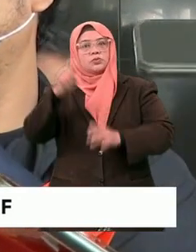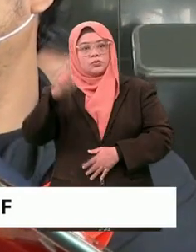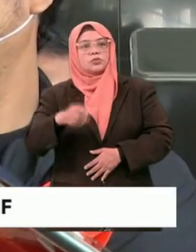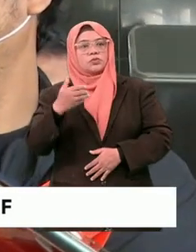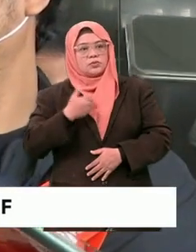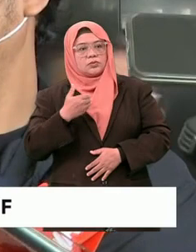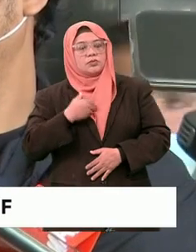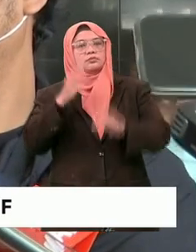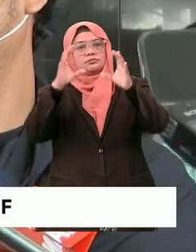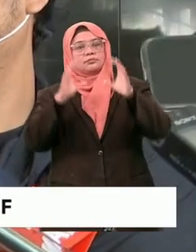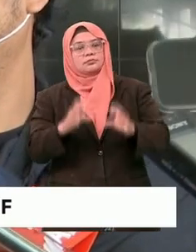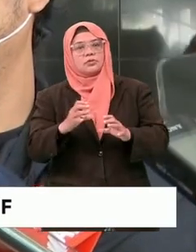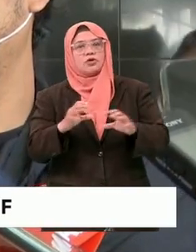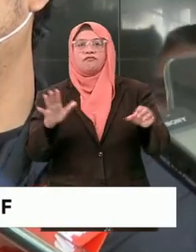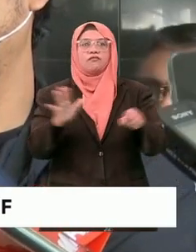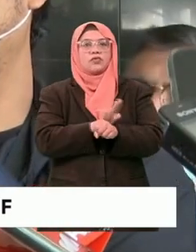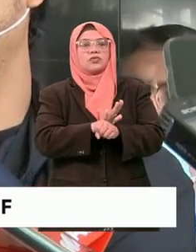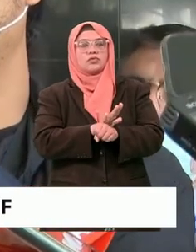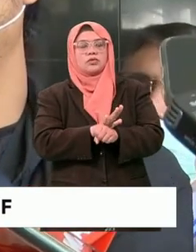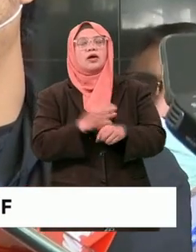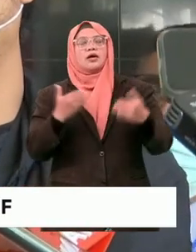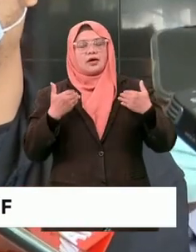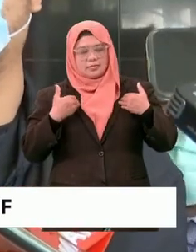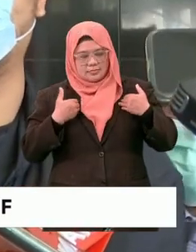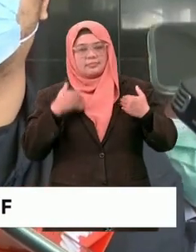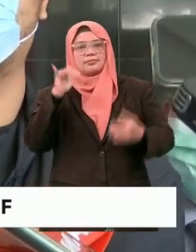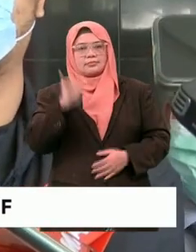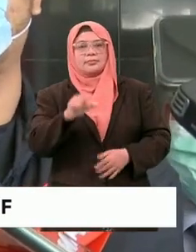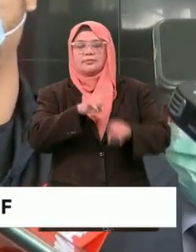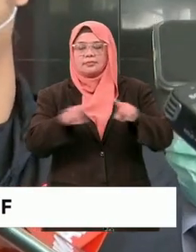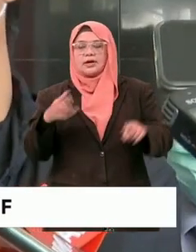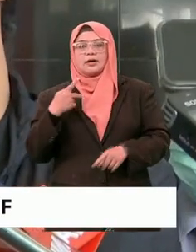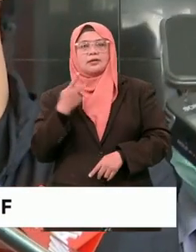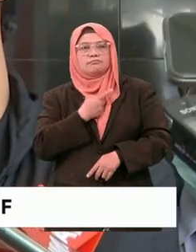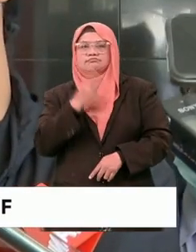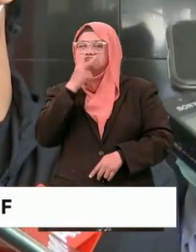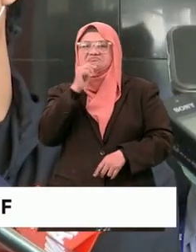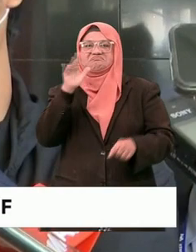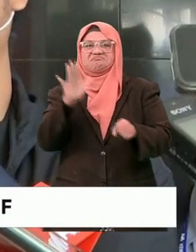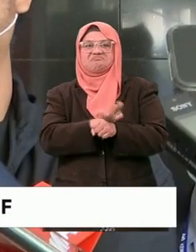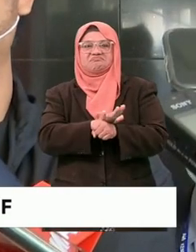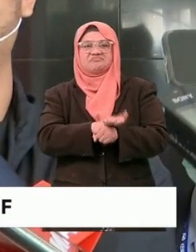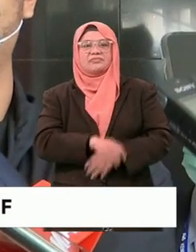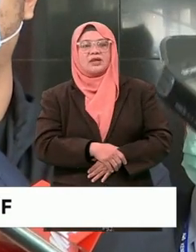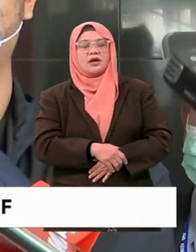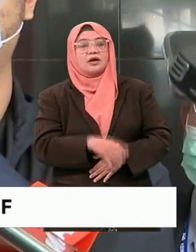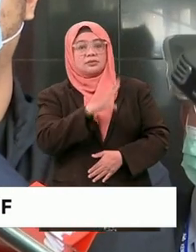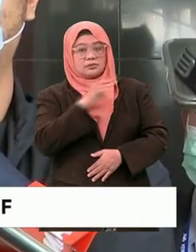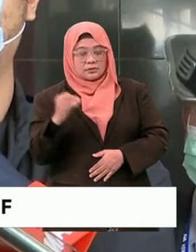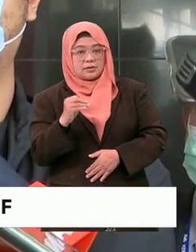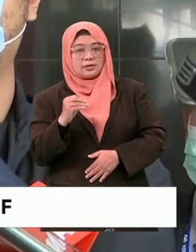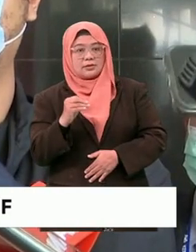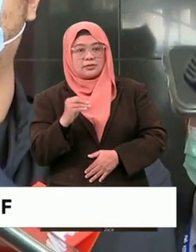blueprint yang menyeluruh sekalian ada Tetapi saya melihat memang tidak mencukupi dan lebih